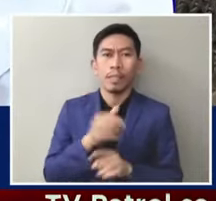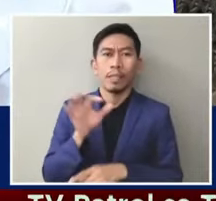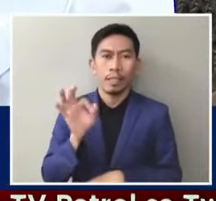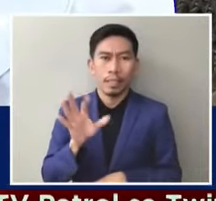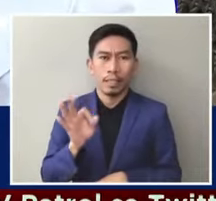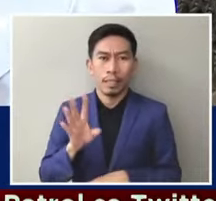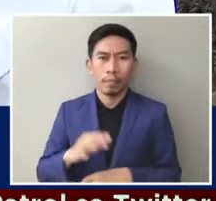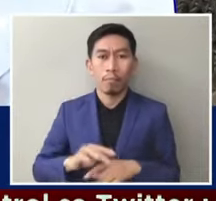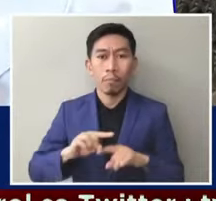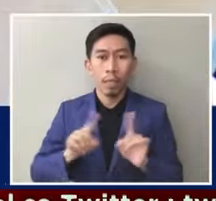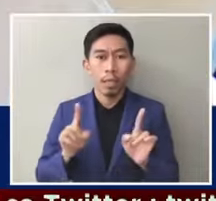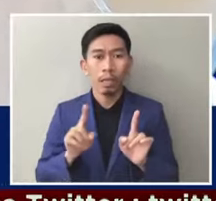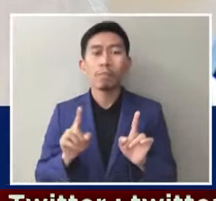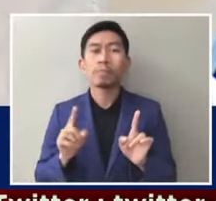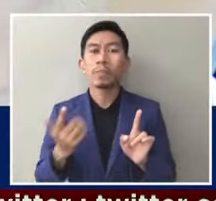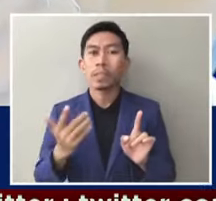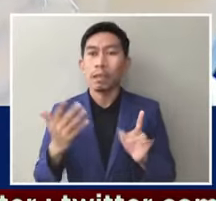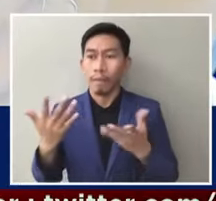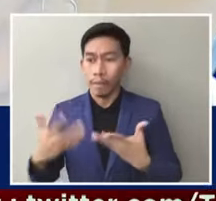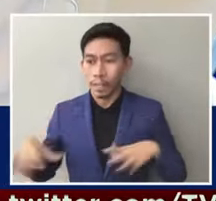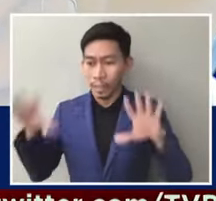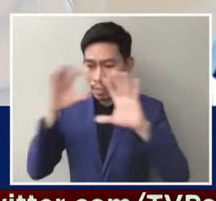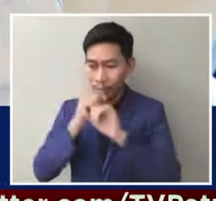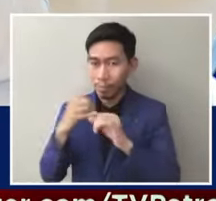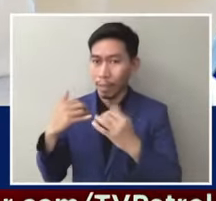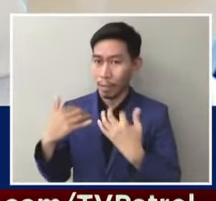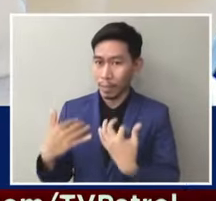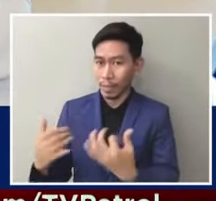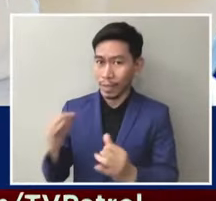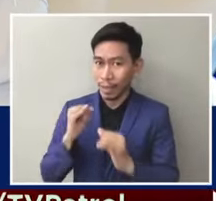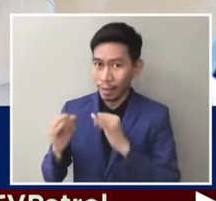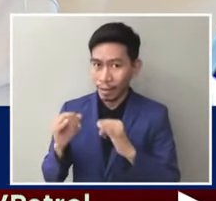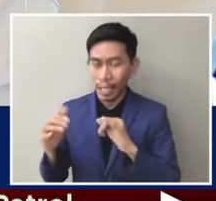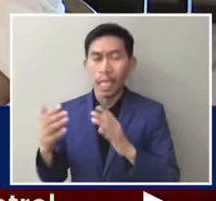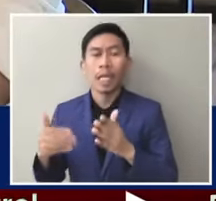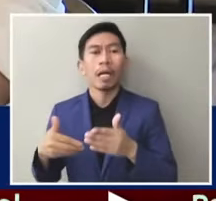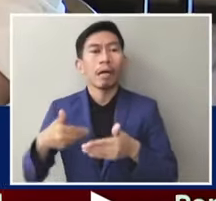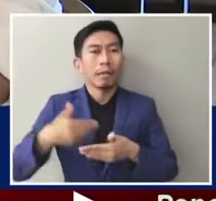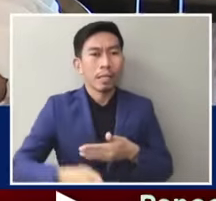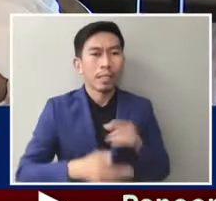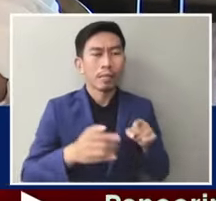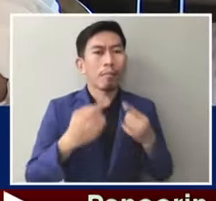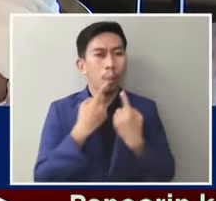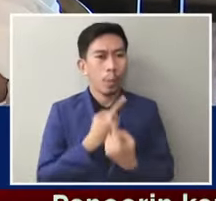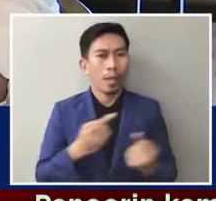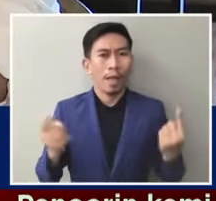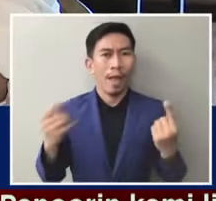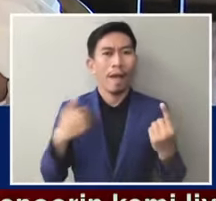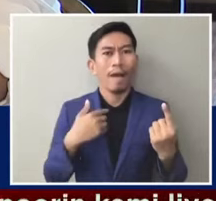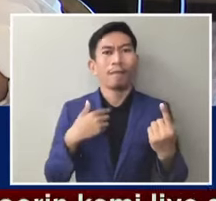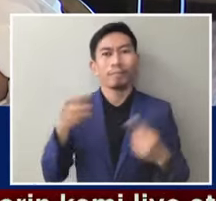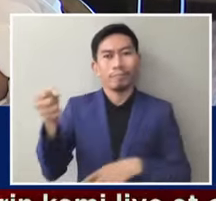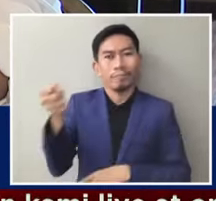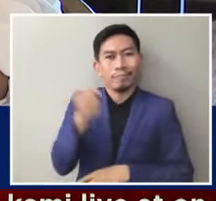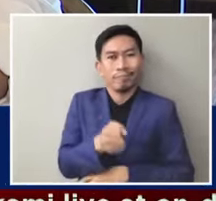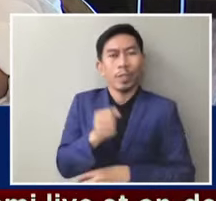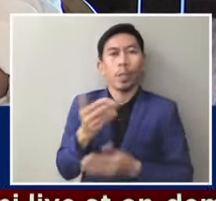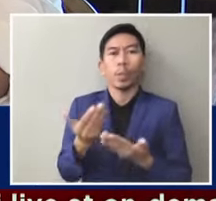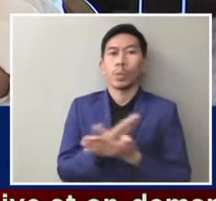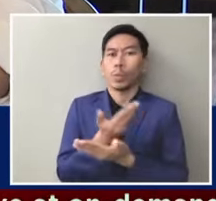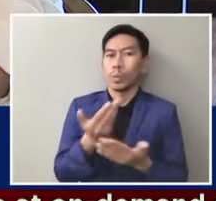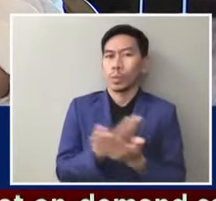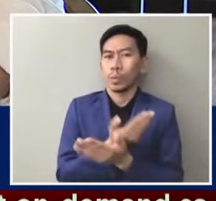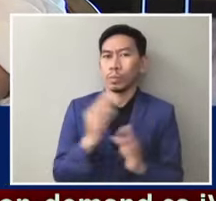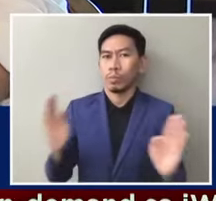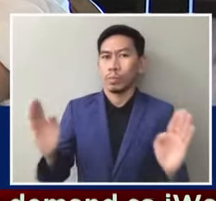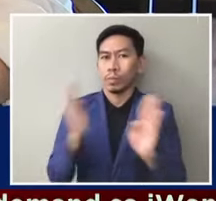matapos ang press conference, inanunsyo na ng FDCP na formal nang itinalagang bagong chairman ng ahensya ang